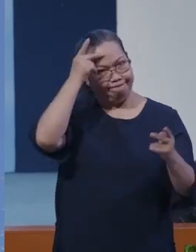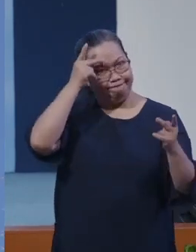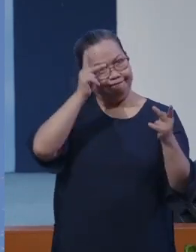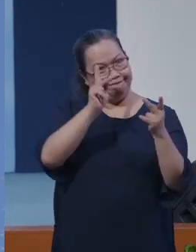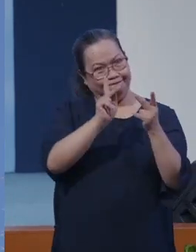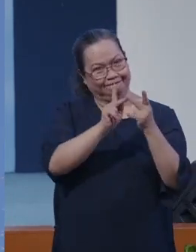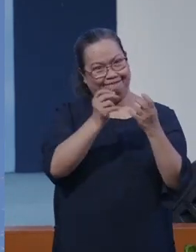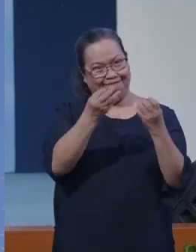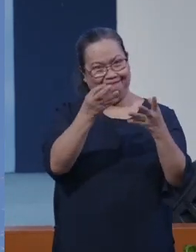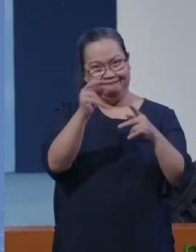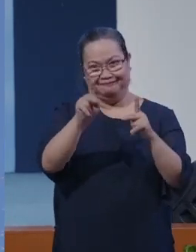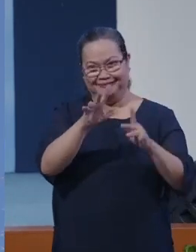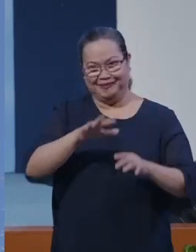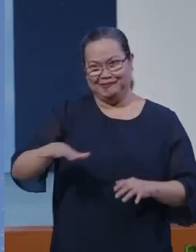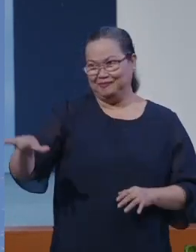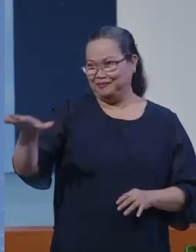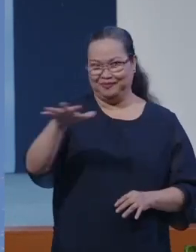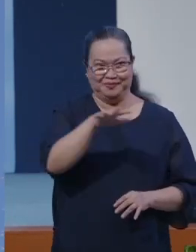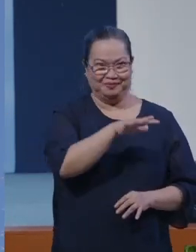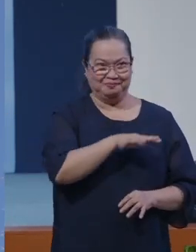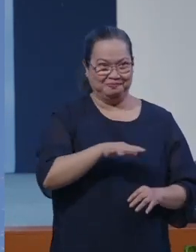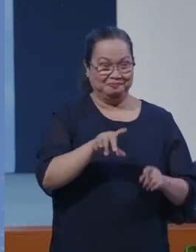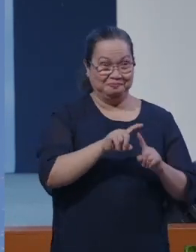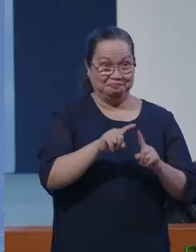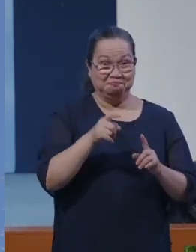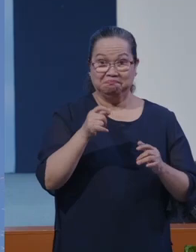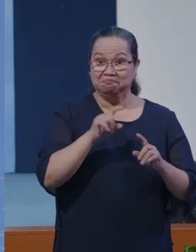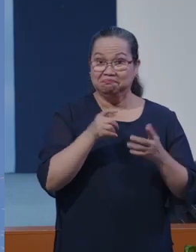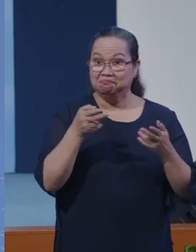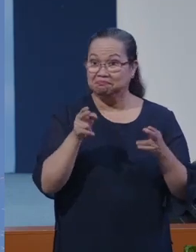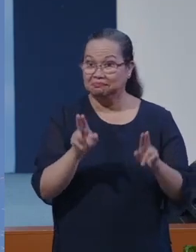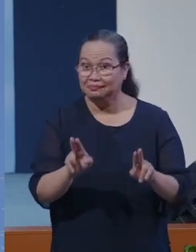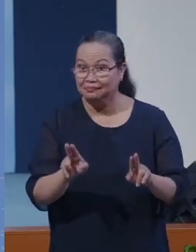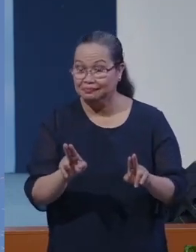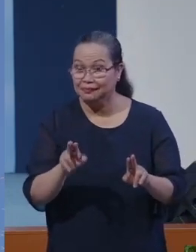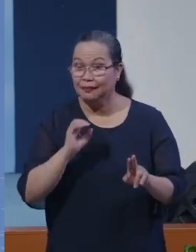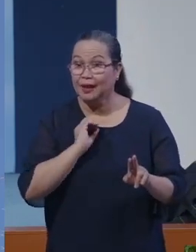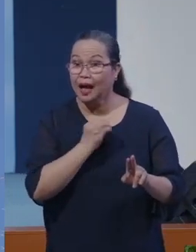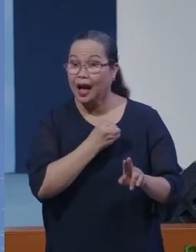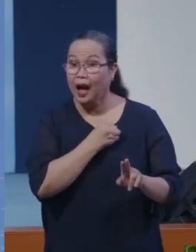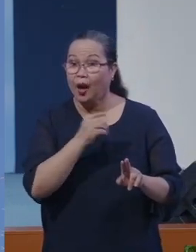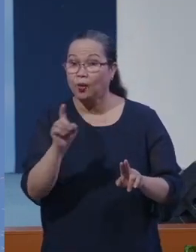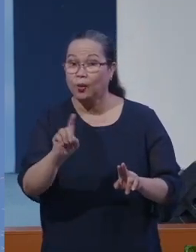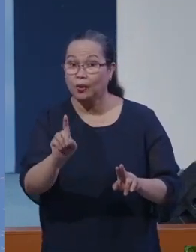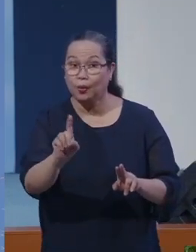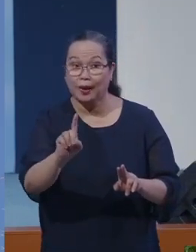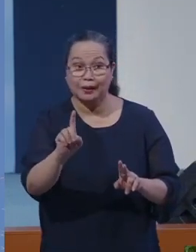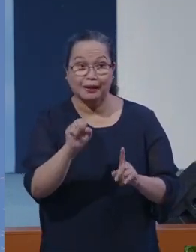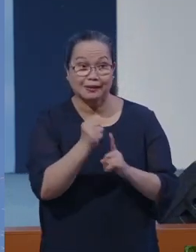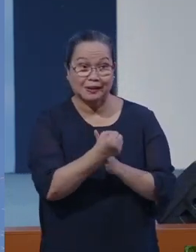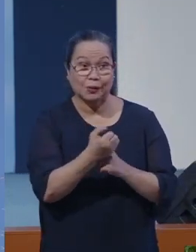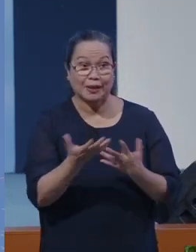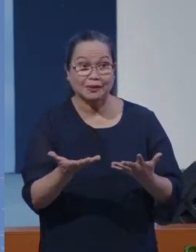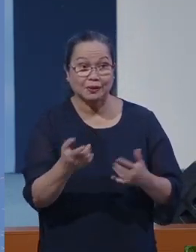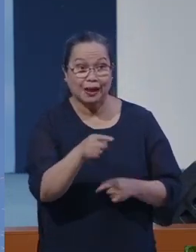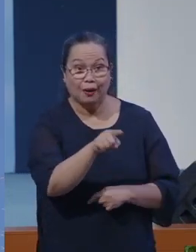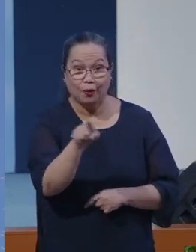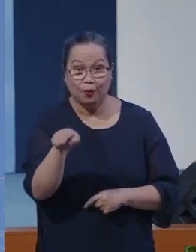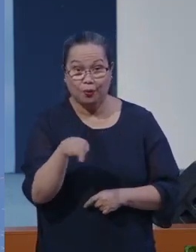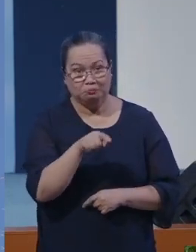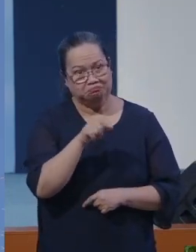ng maraming tao. Ngunit kahit na po ganoon, ang ating pong sitwasyon sa ngayon ay